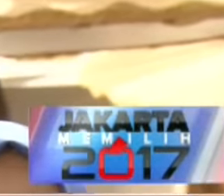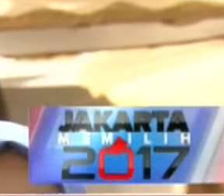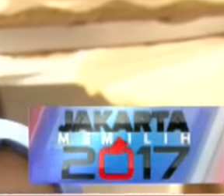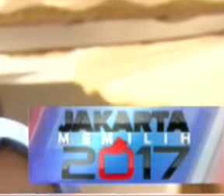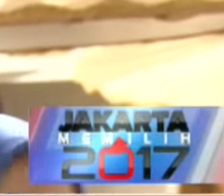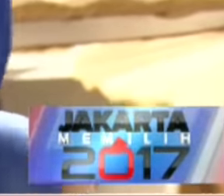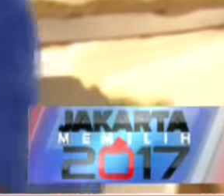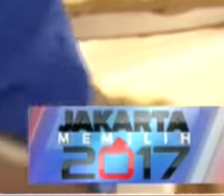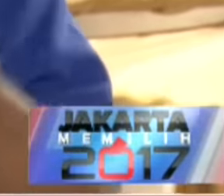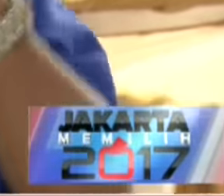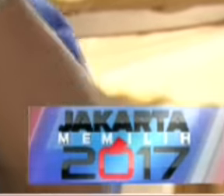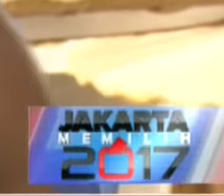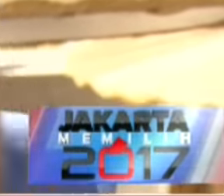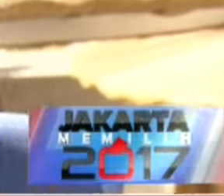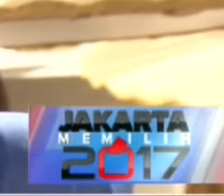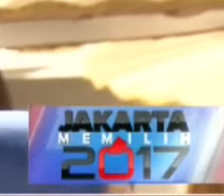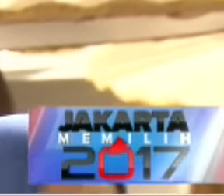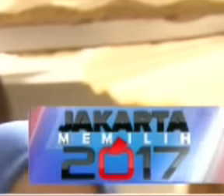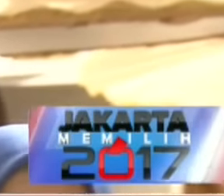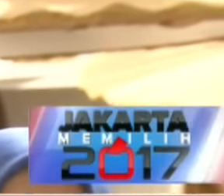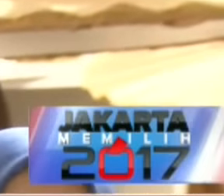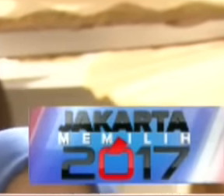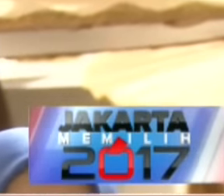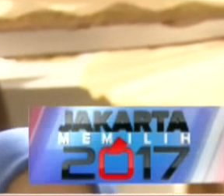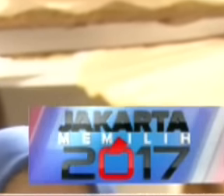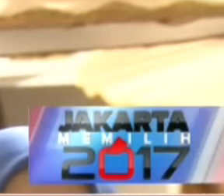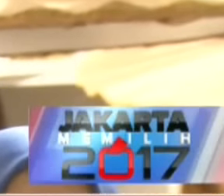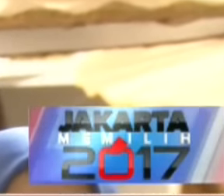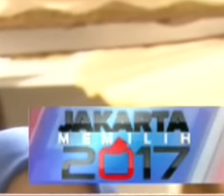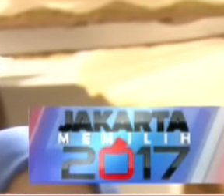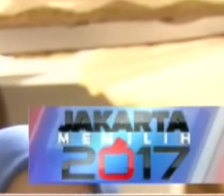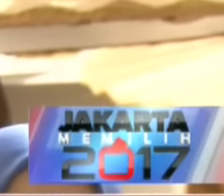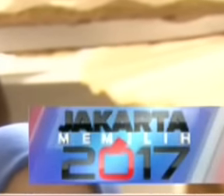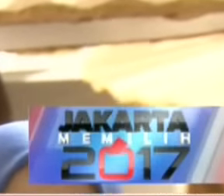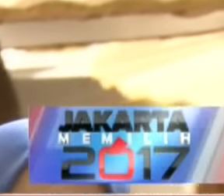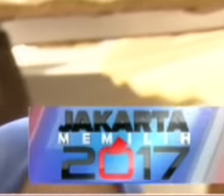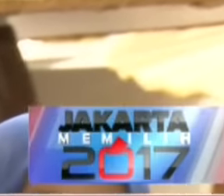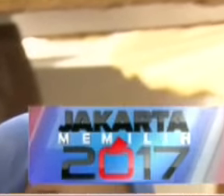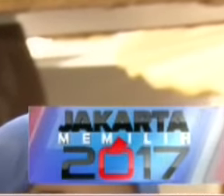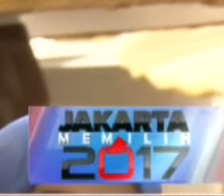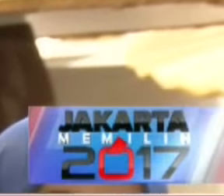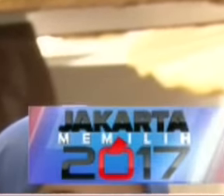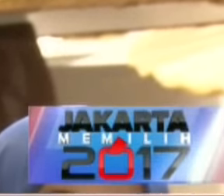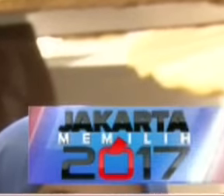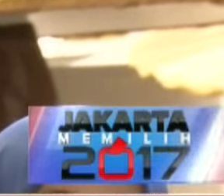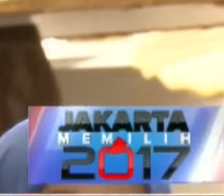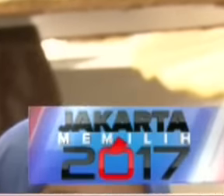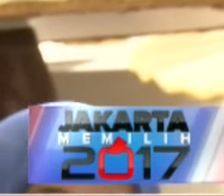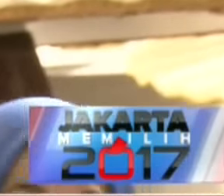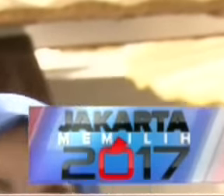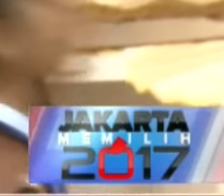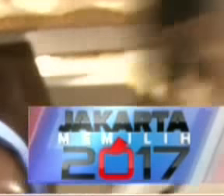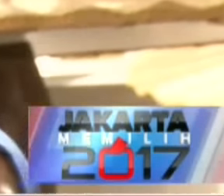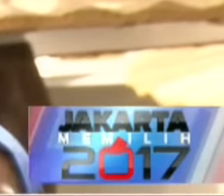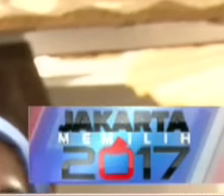oleh tiga paslon kita, itu saya cuma simpel saja mengemukakan bahwa kedua